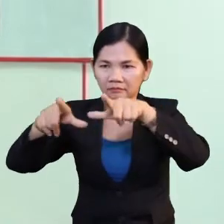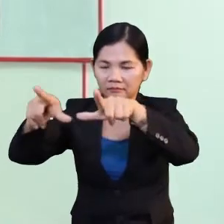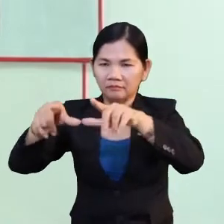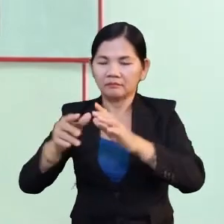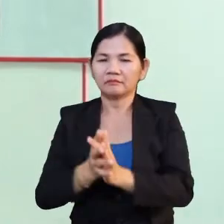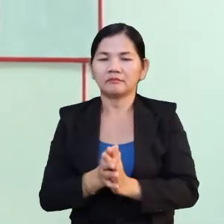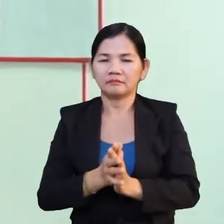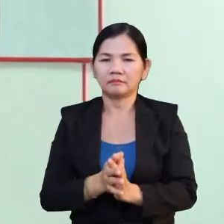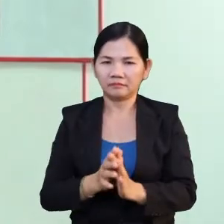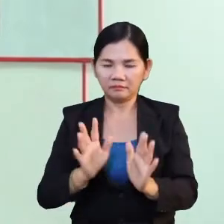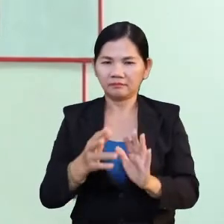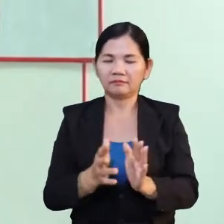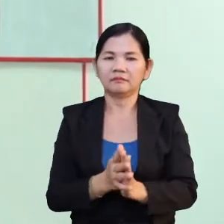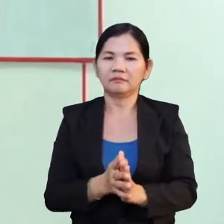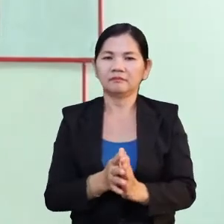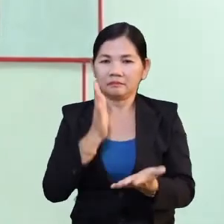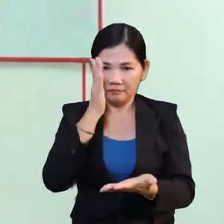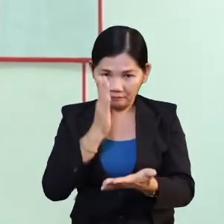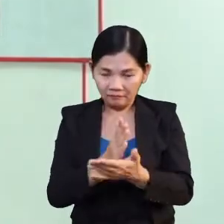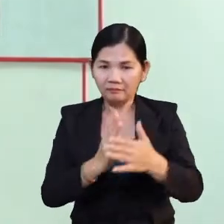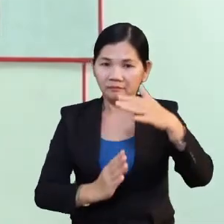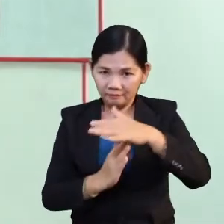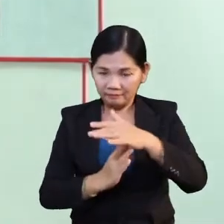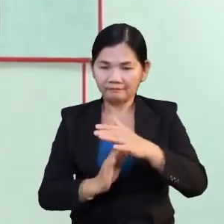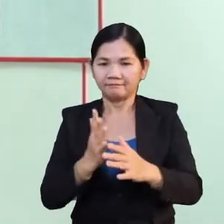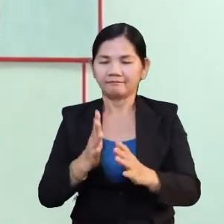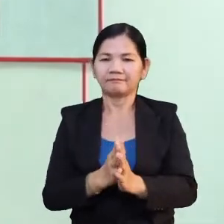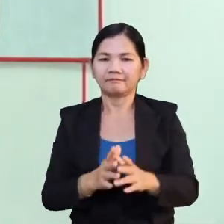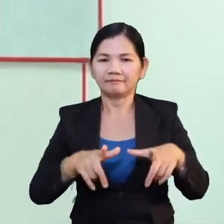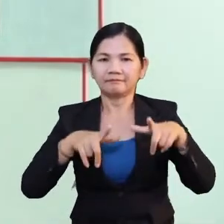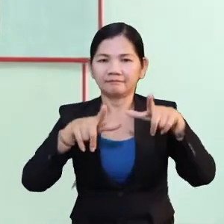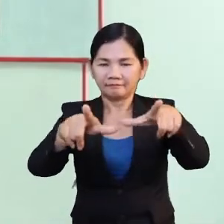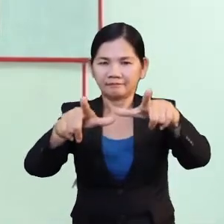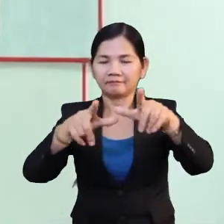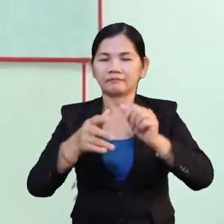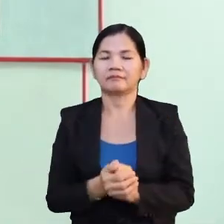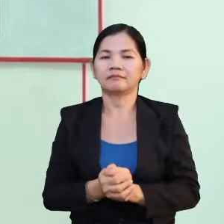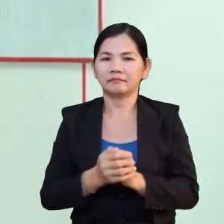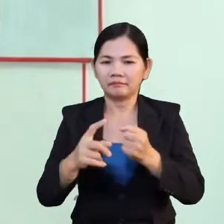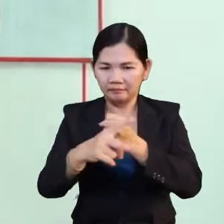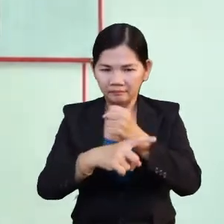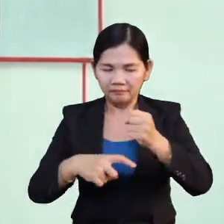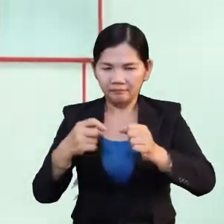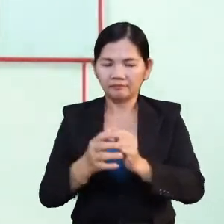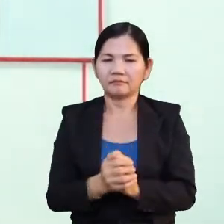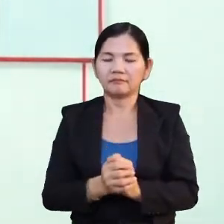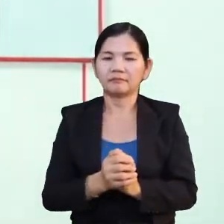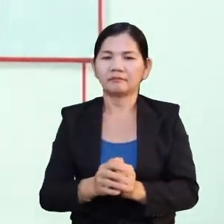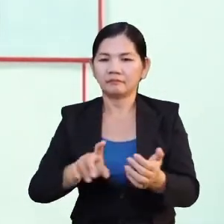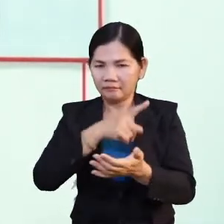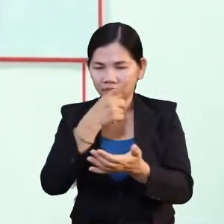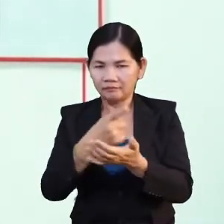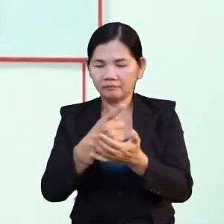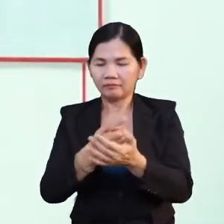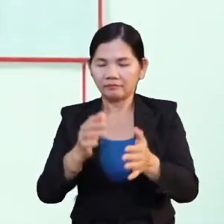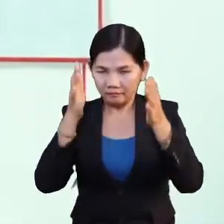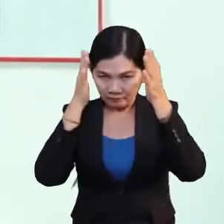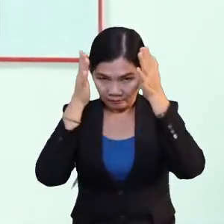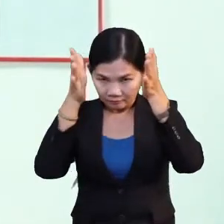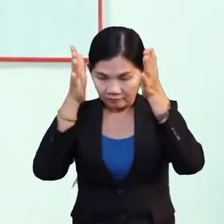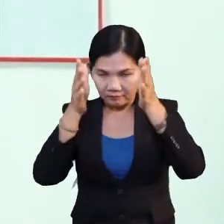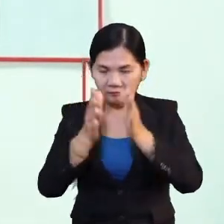ញដំណើរយើងលែងត្រៀមលែងឈប់អីទៀតណាចាប់ផ្ដើមចេញដំណើរចាអរគុណកូនកូនដែលបានចូលរួមយកចិត្តទុក